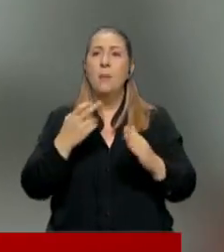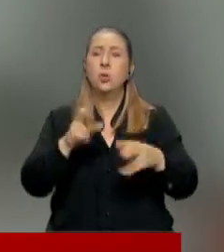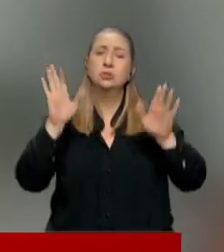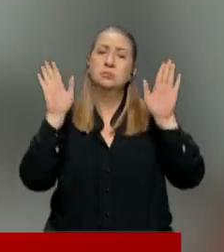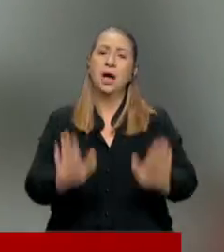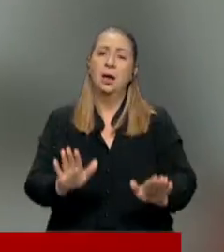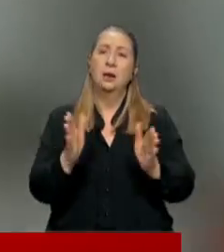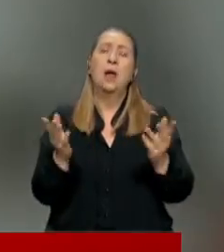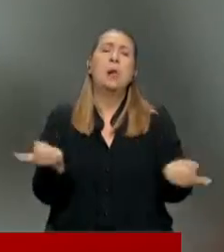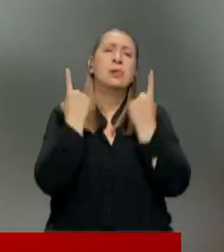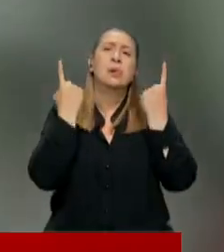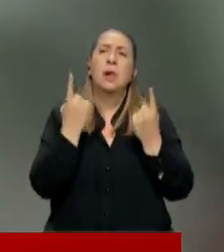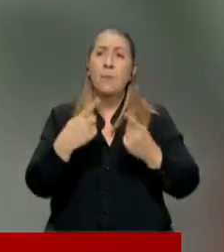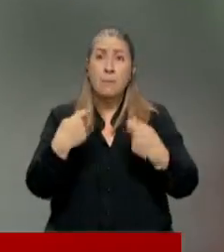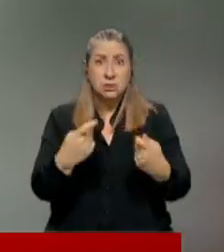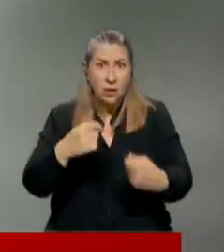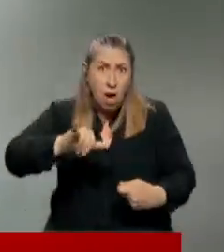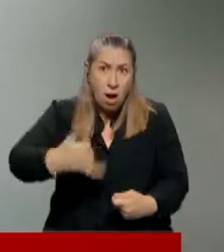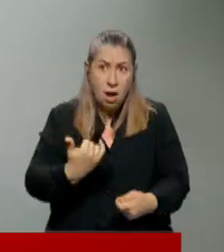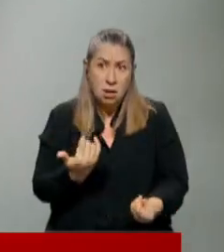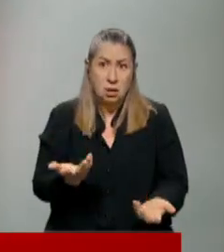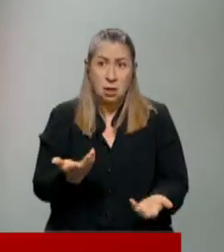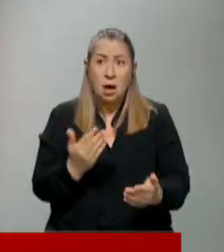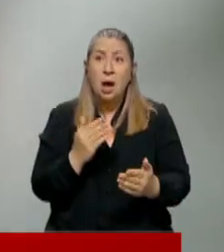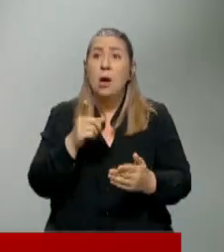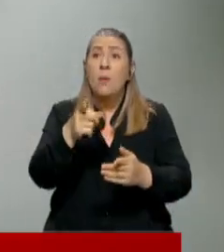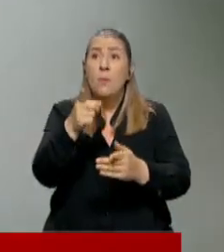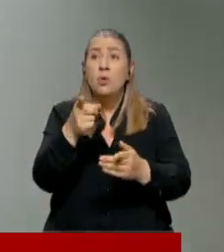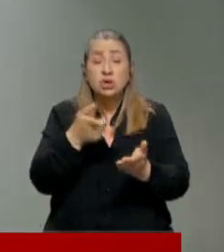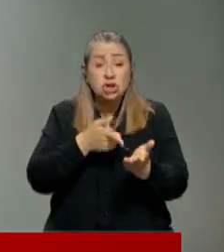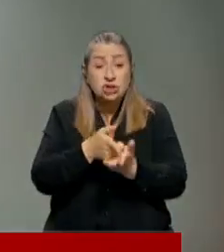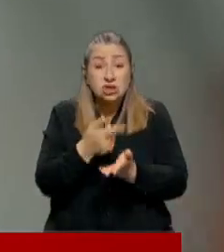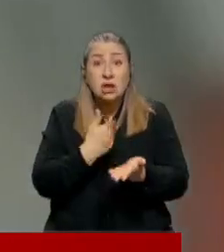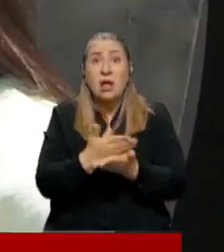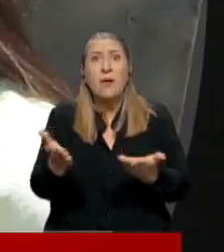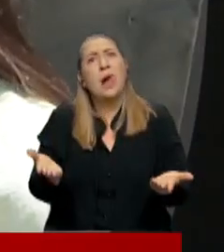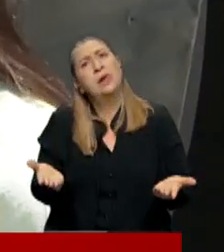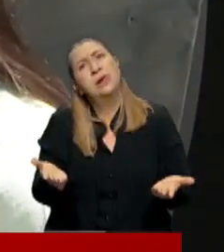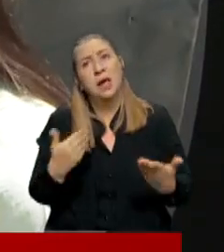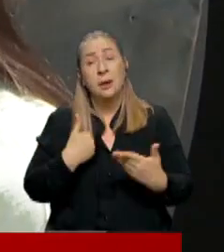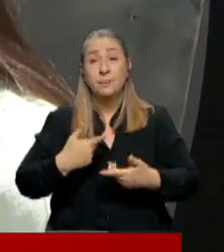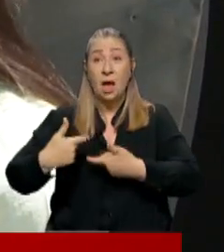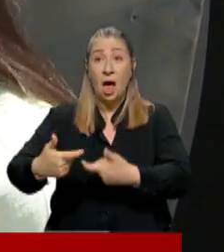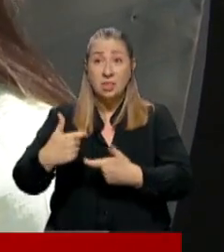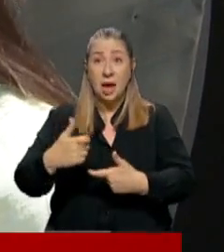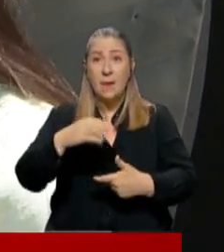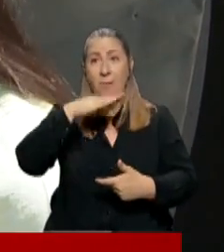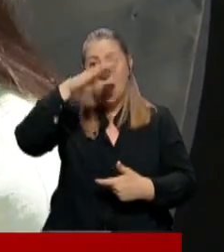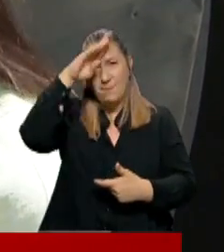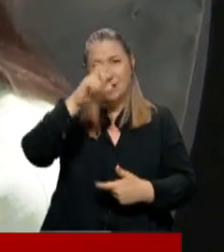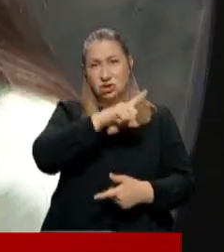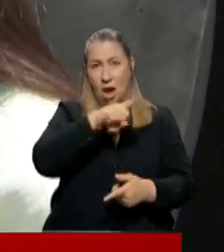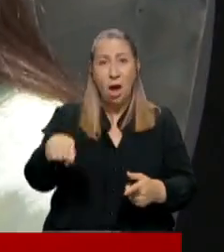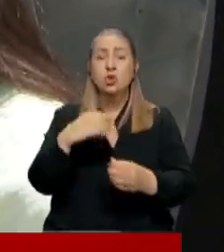bırakmak zorundayız. Bu maliyetler karşısında hayatta bu çiftçiliği devam ettiremeyiz. Hatay'dan Bayrampaşa'ya